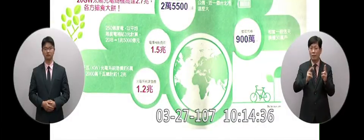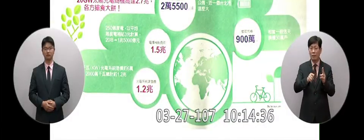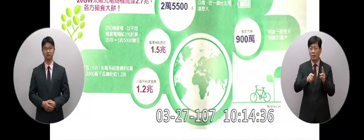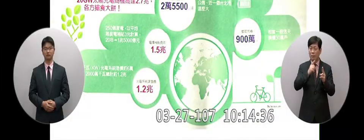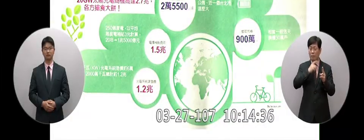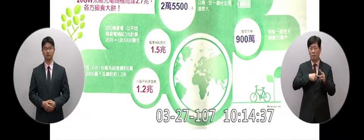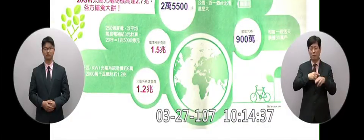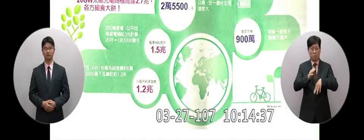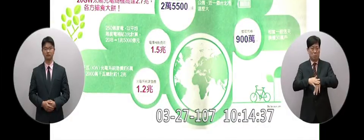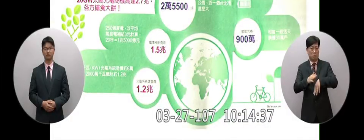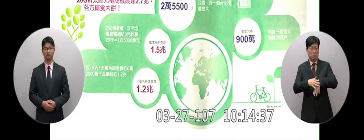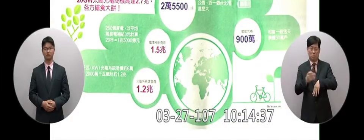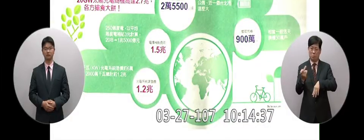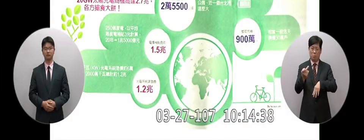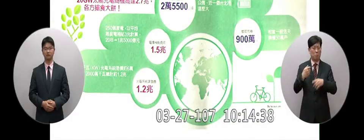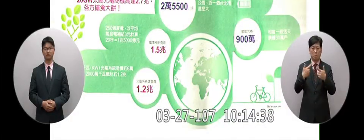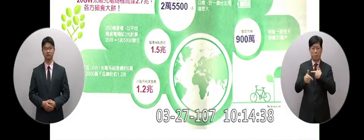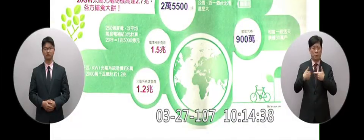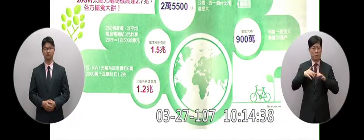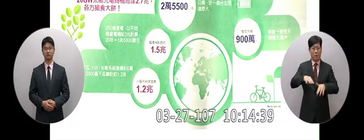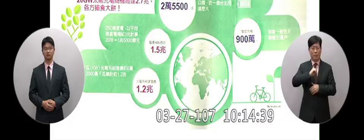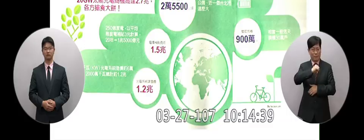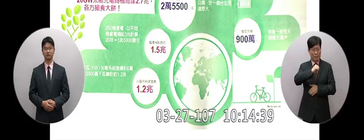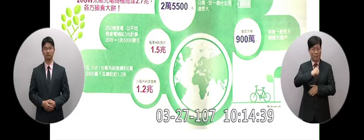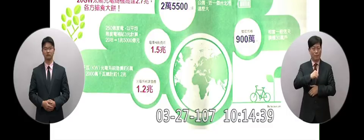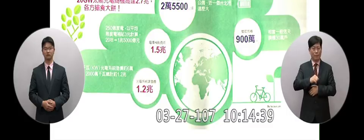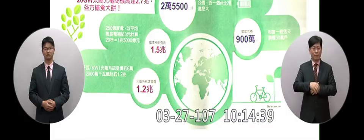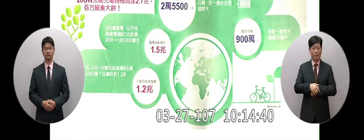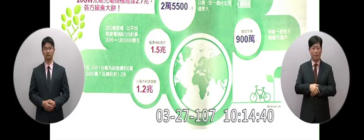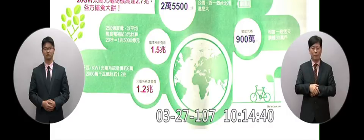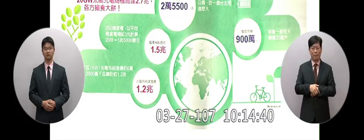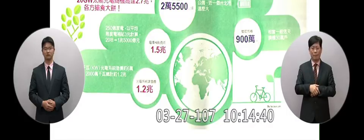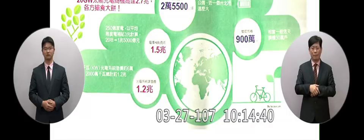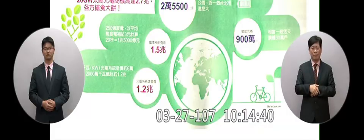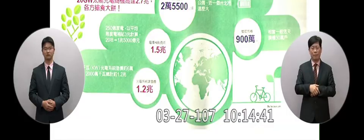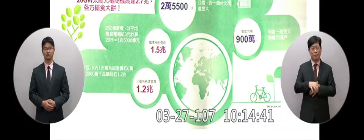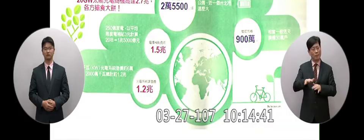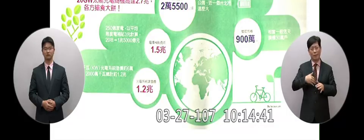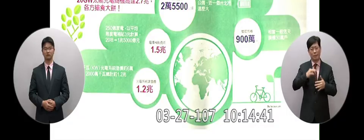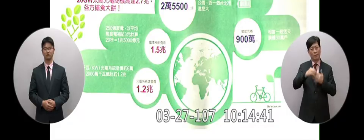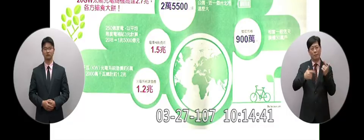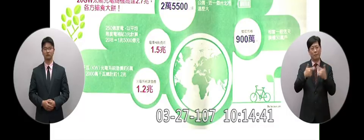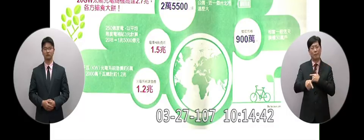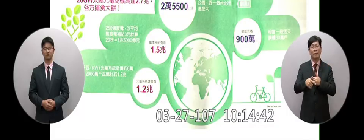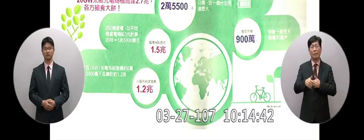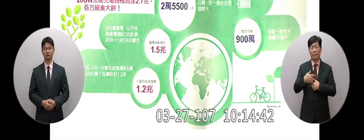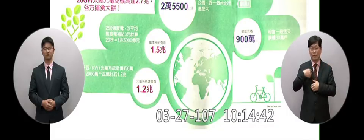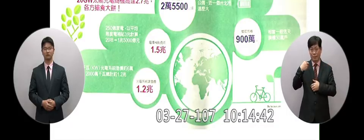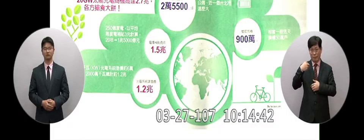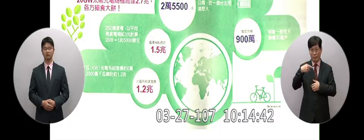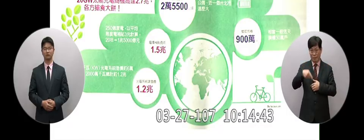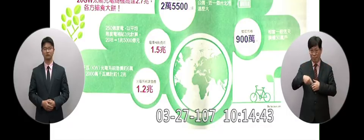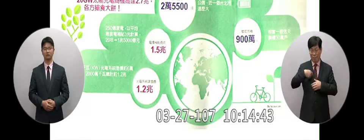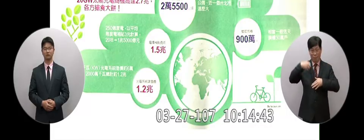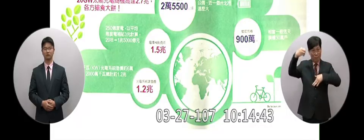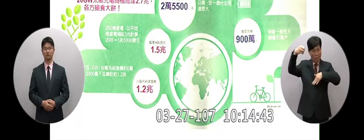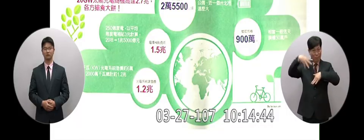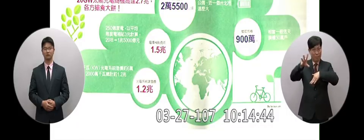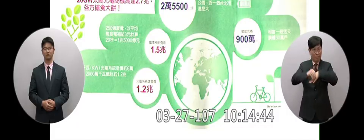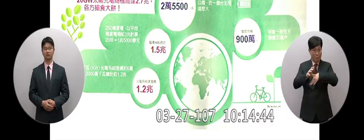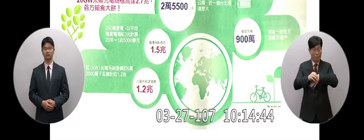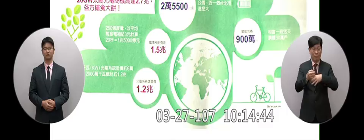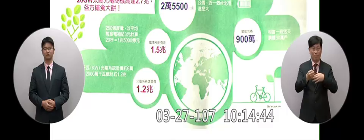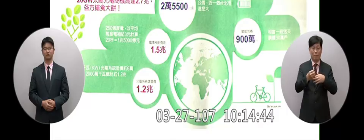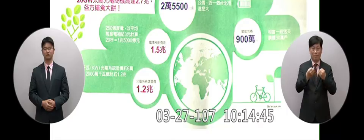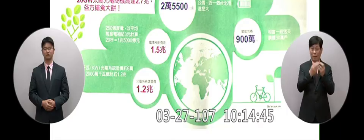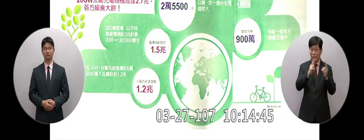一些效益，其实都不符合我们台湾目前的一个状况。那太阳光电的耗费的